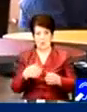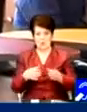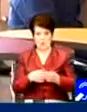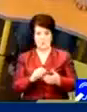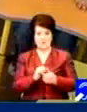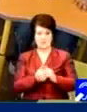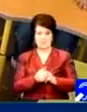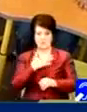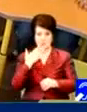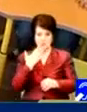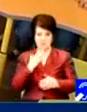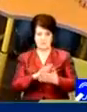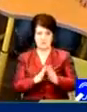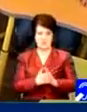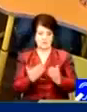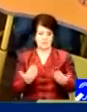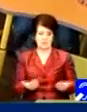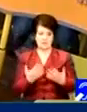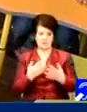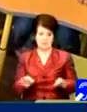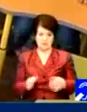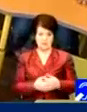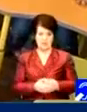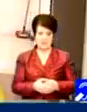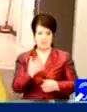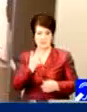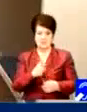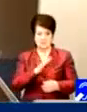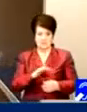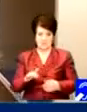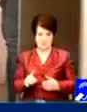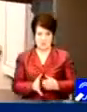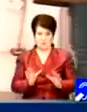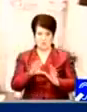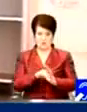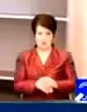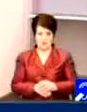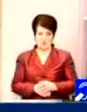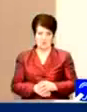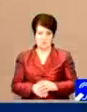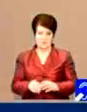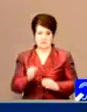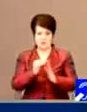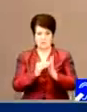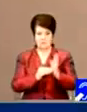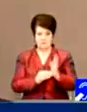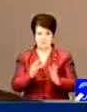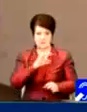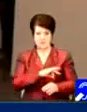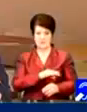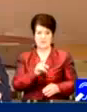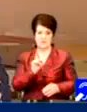mult situația. La situația de azi ne permite 50 de copii la să fie incluși în instituția dată, care să beneficieze